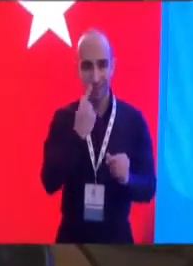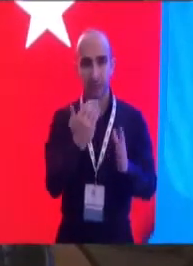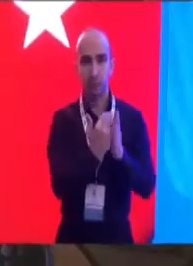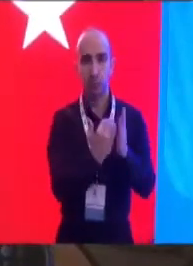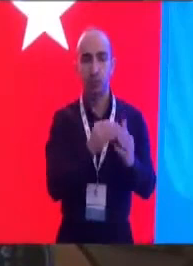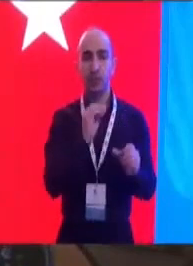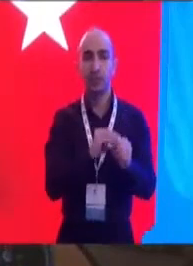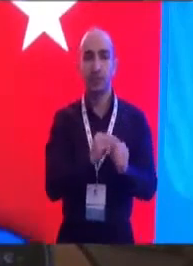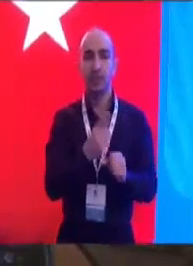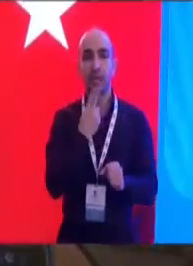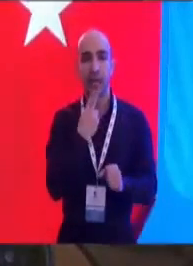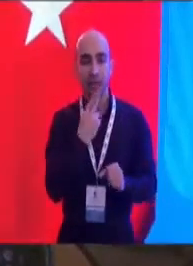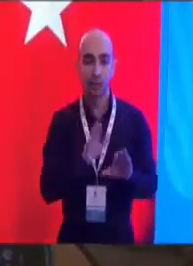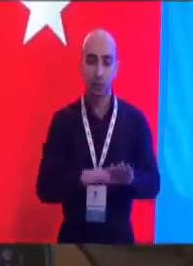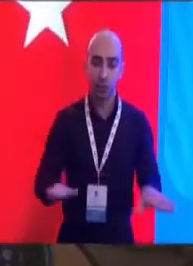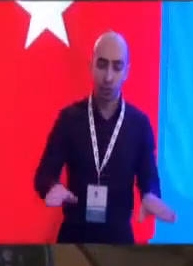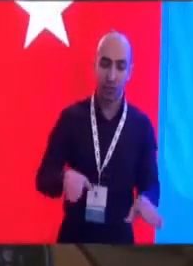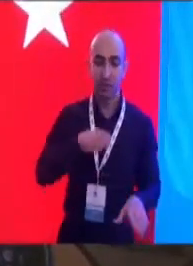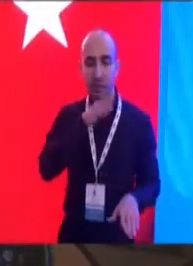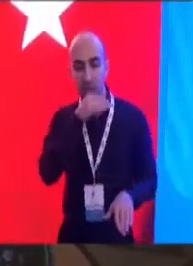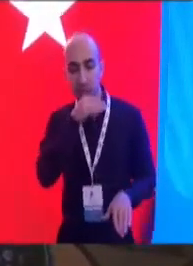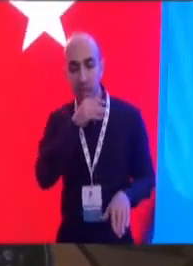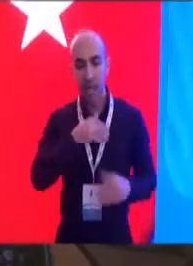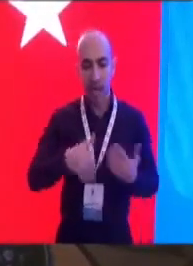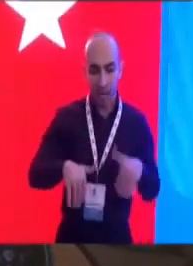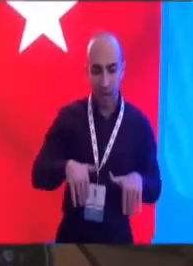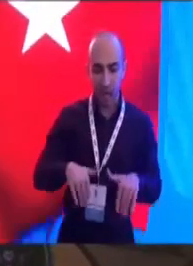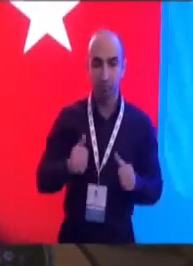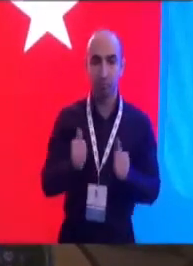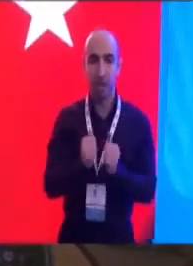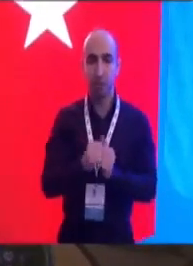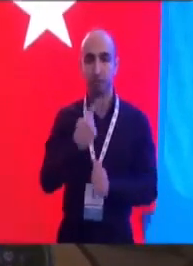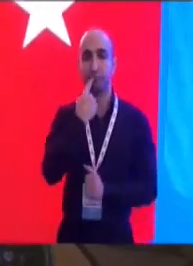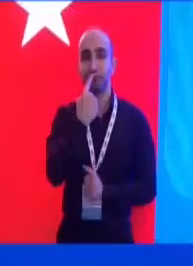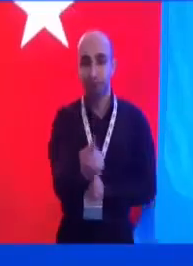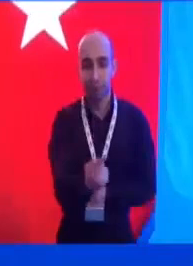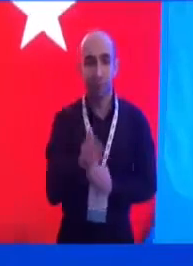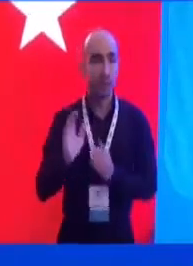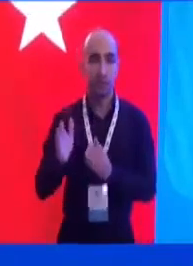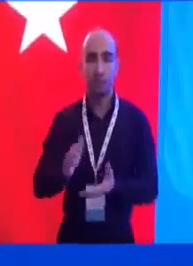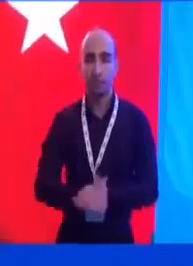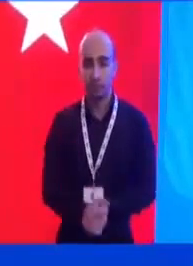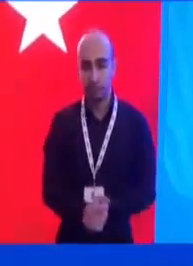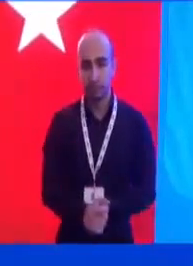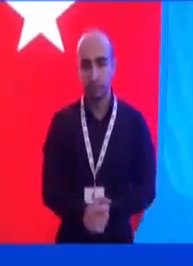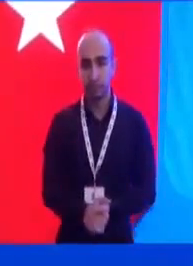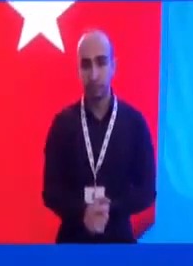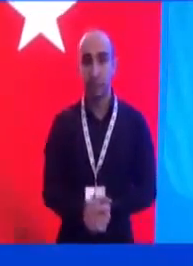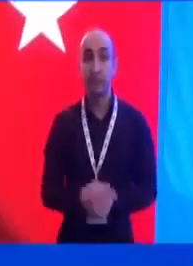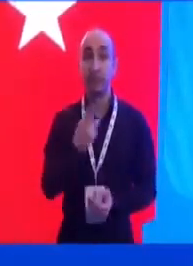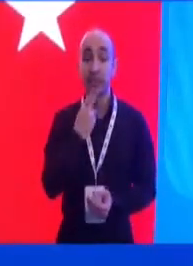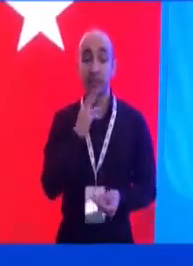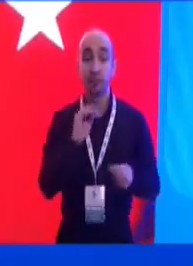adı çocuklar, yaşlılar ve engellilerle birlikte anılmaya devam ediyor. Kadın